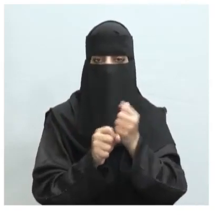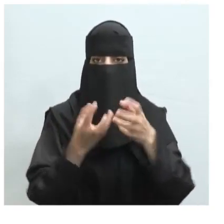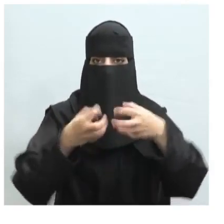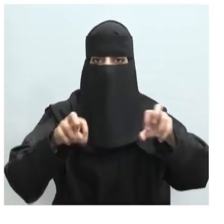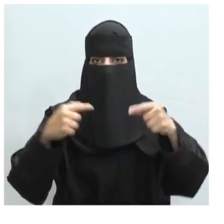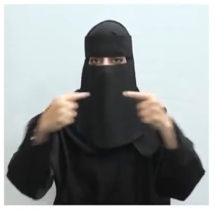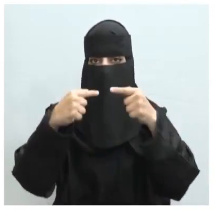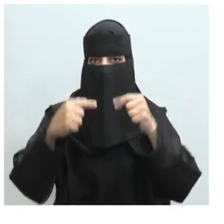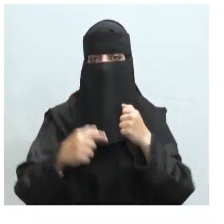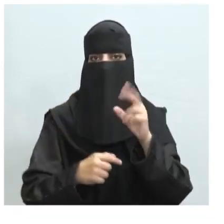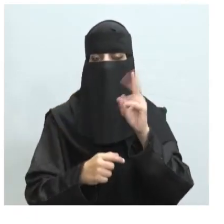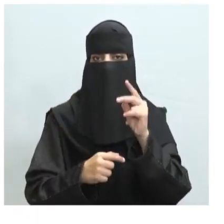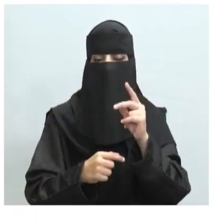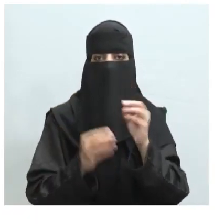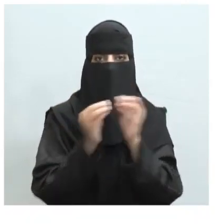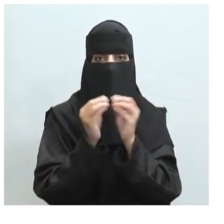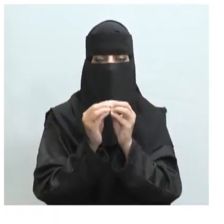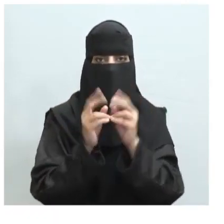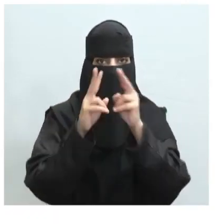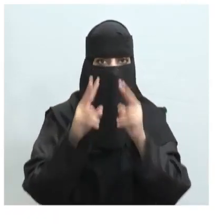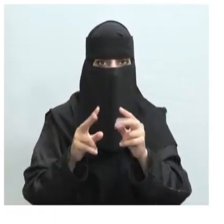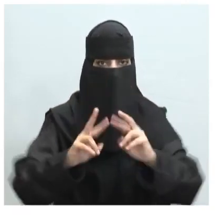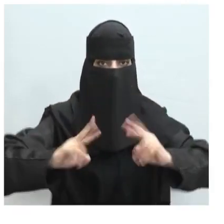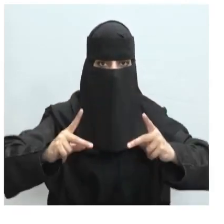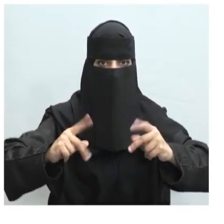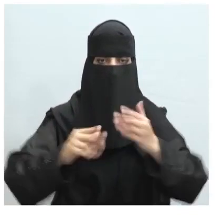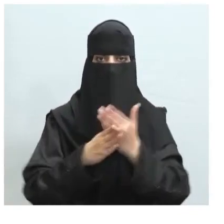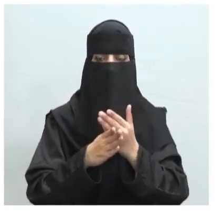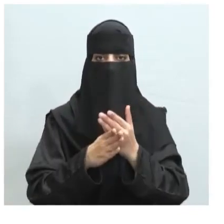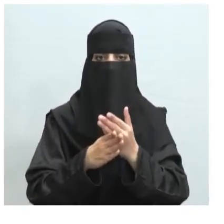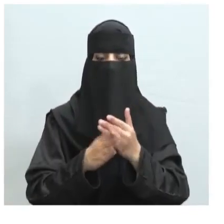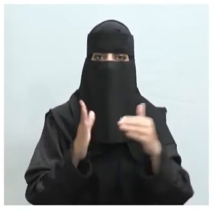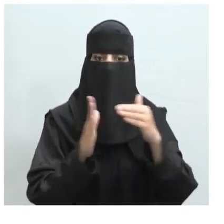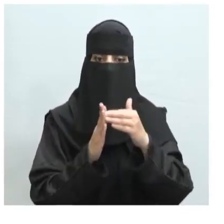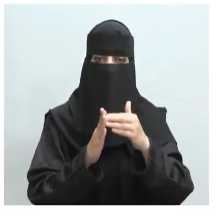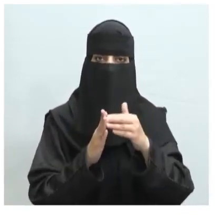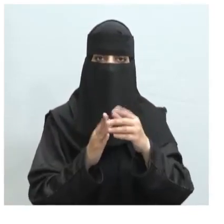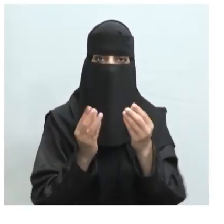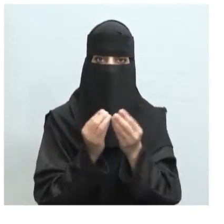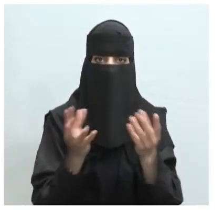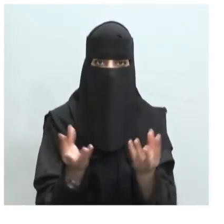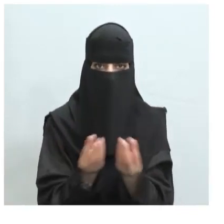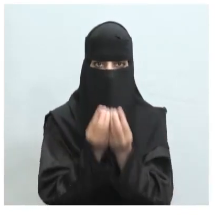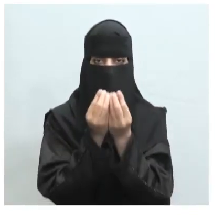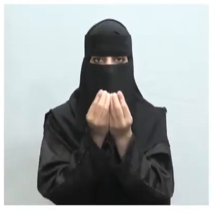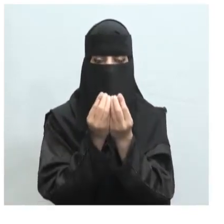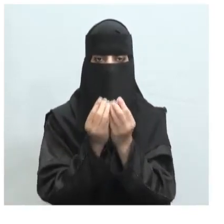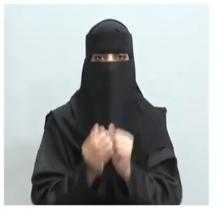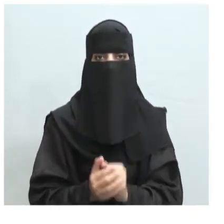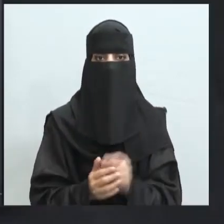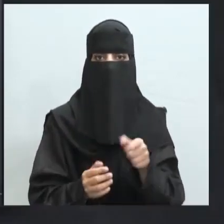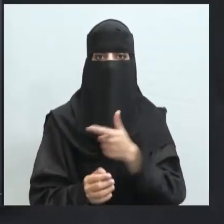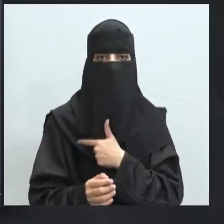تنافر اما الشحنات الكهربائيه المختلفه في المستوى الاخير يحصل بينهما تجاذب